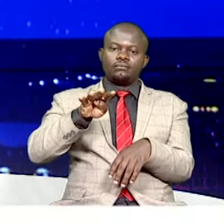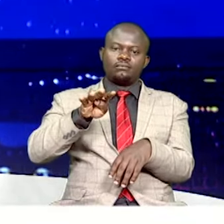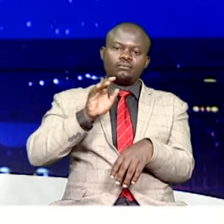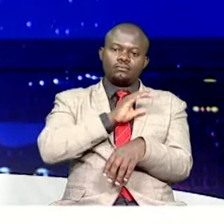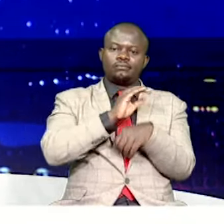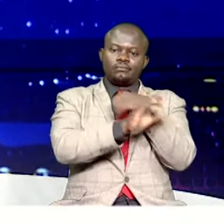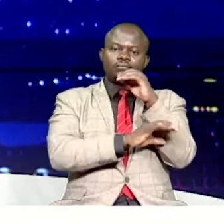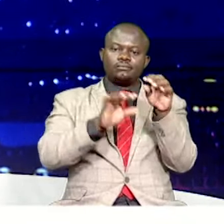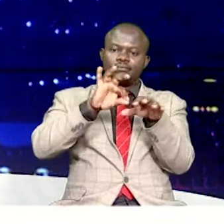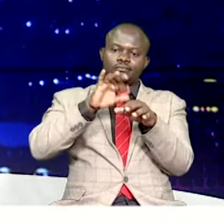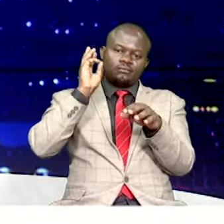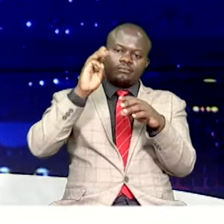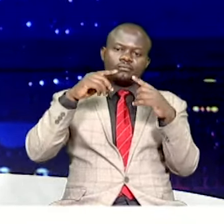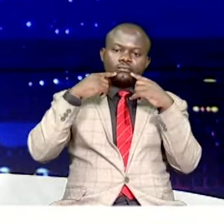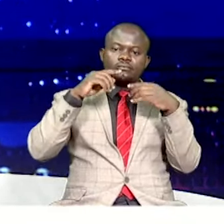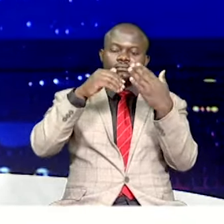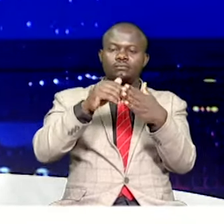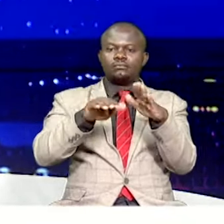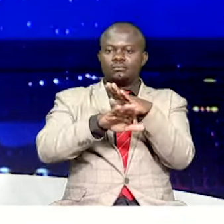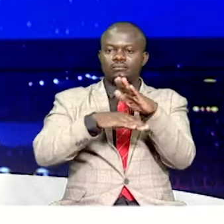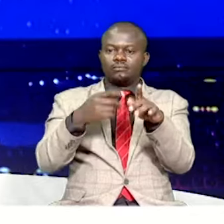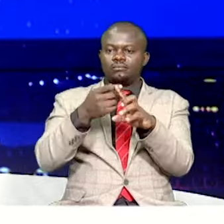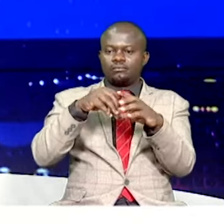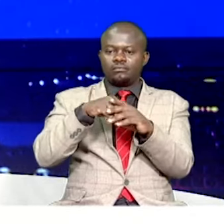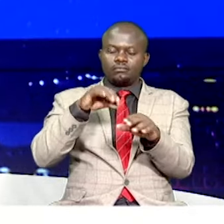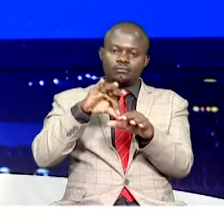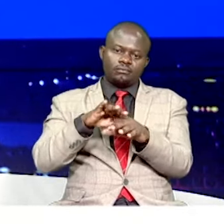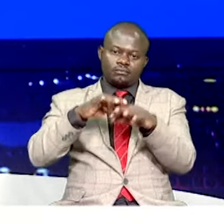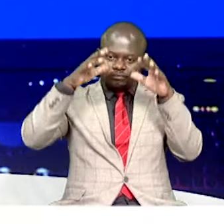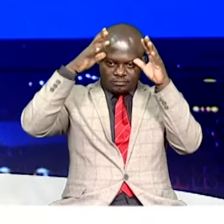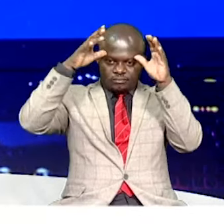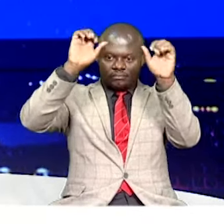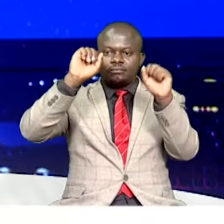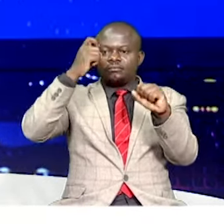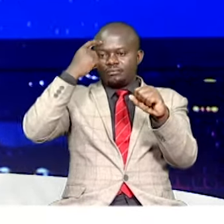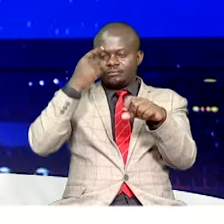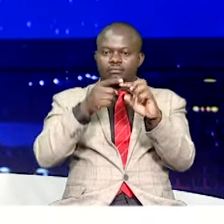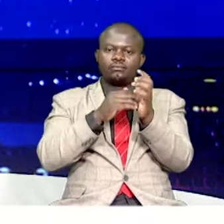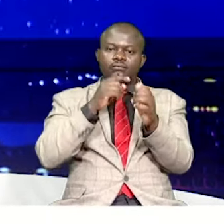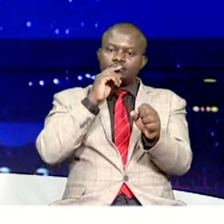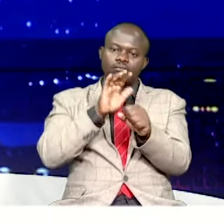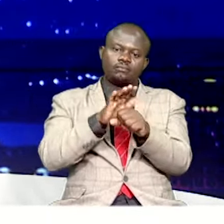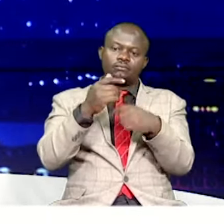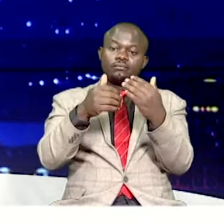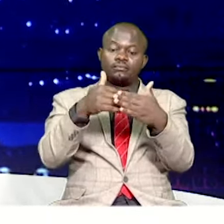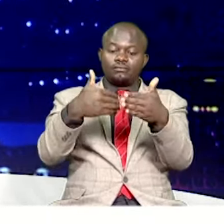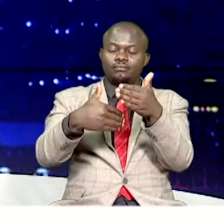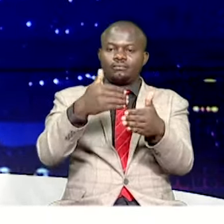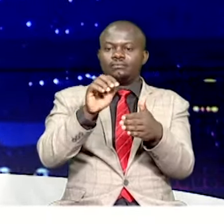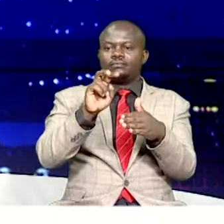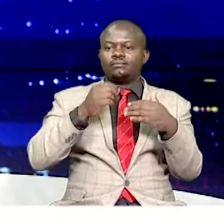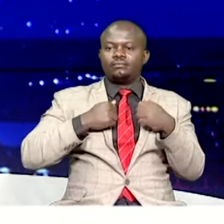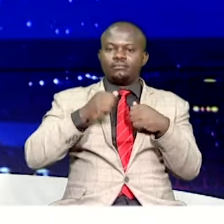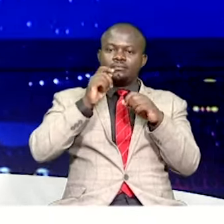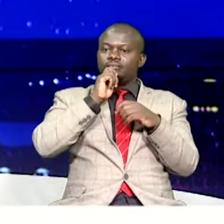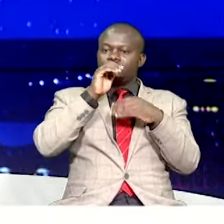y'Igihugu y'Amatora itangaza iby'ibanze byavuye mu matora ya Perezida wa Repubulika. Tukaba tubarekeye kuguma hafi ya televiziyo ndetse